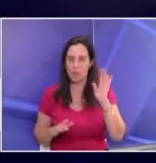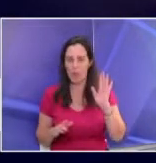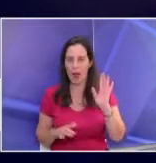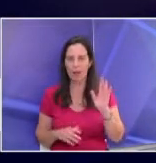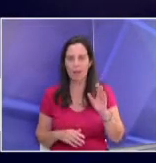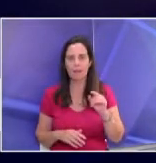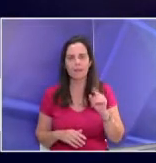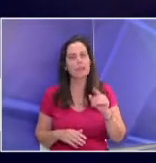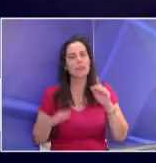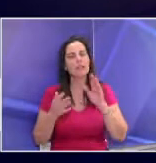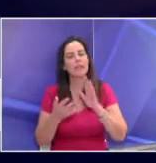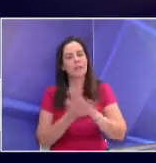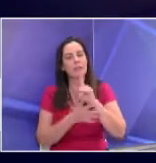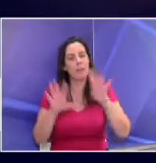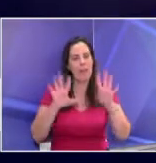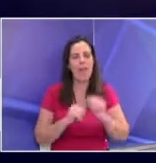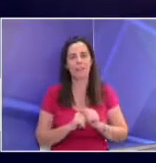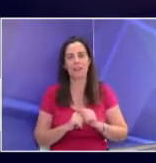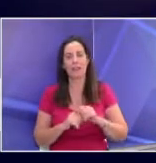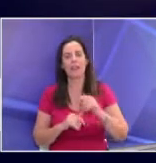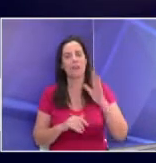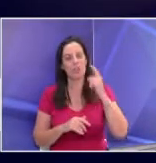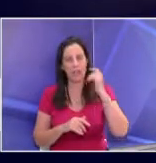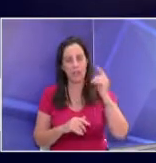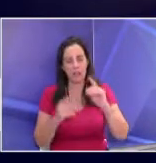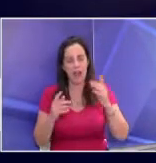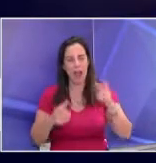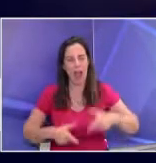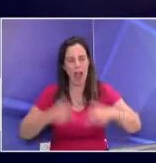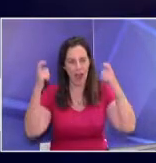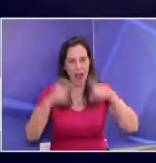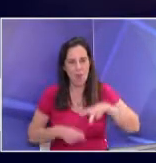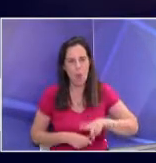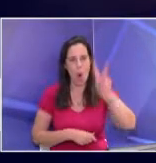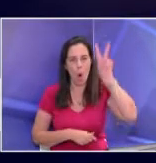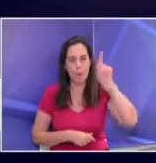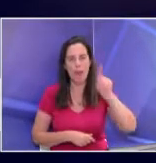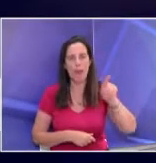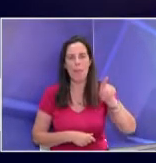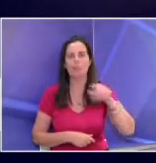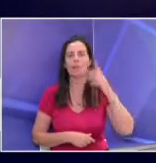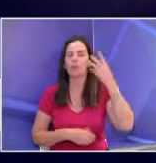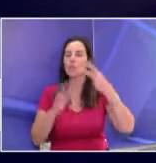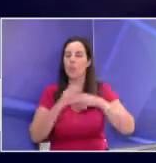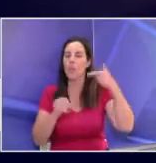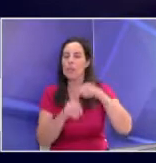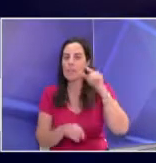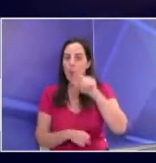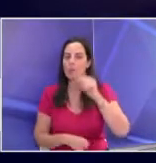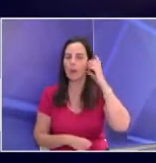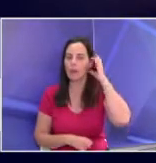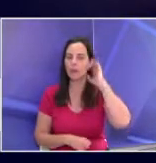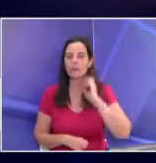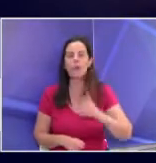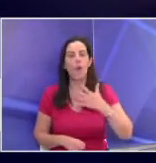נכון. ספטמבר 11, הפיגועים בארצות הברית, מגדלי התאומים שיצאו מסעודיה או מתוכננים סעודית,